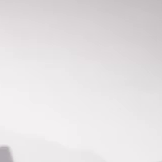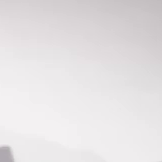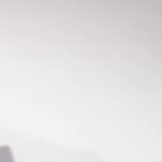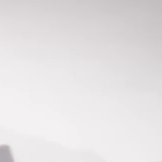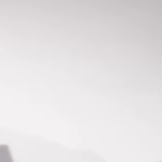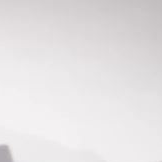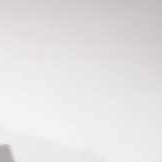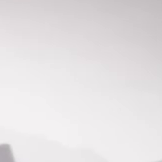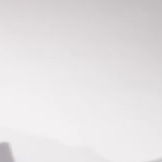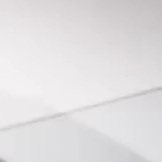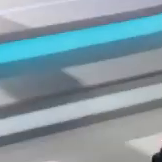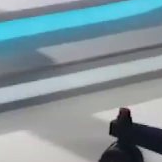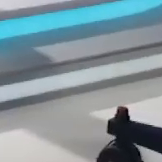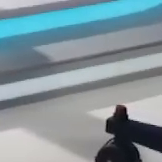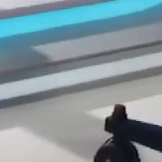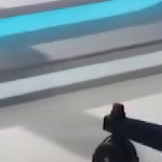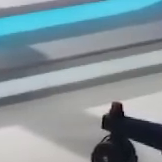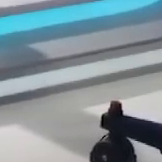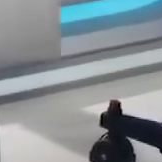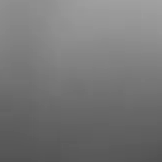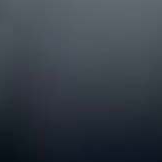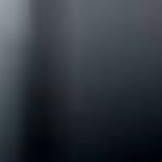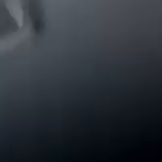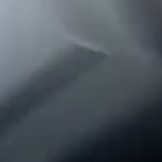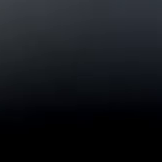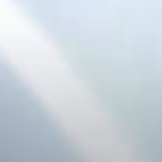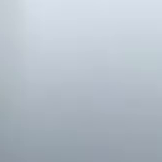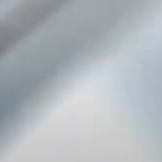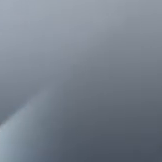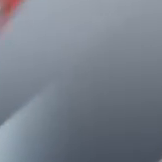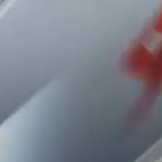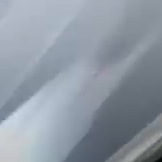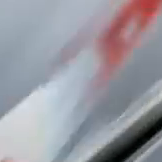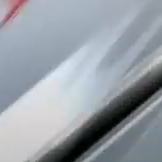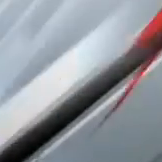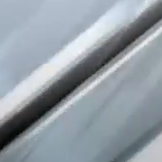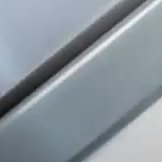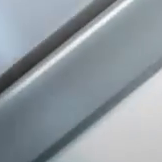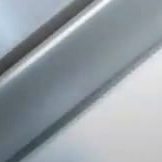Live mula sa GMA Network Center, ito ang 24 Horas.